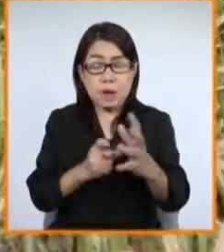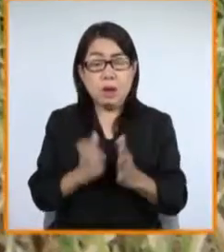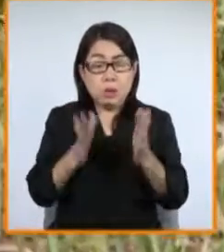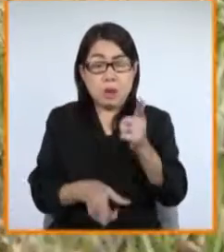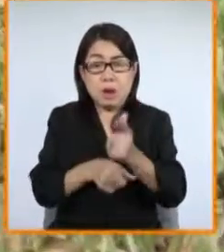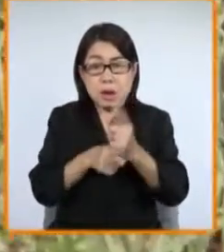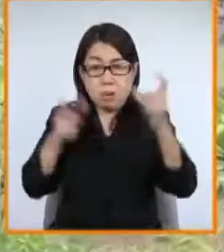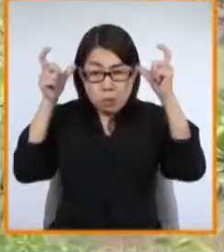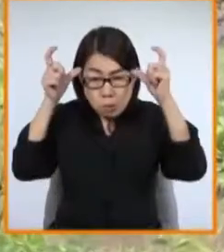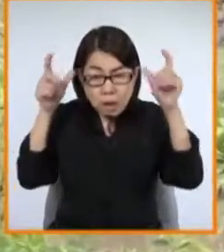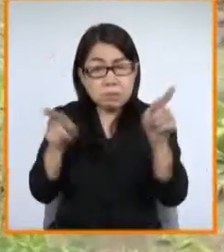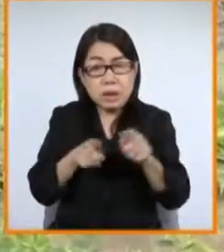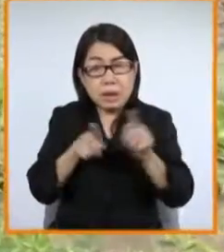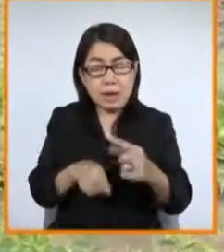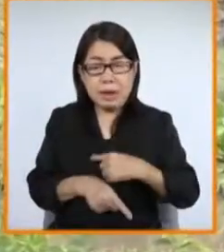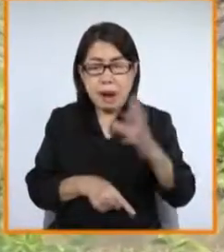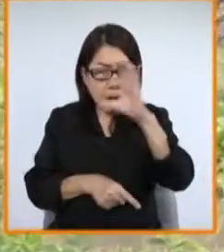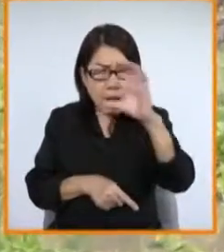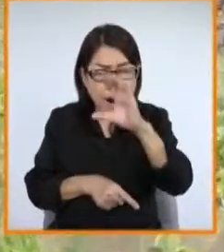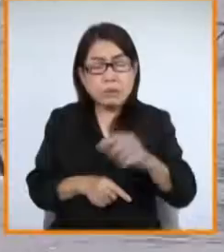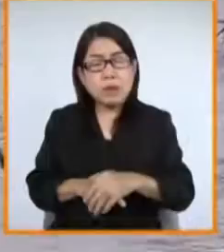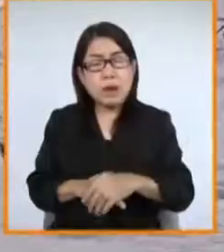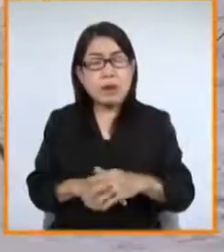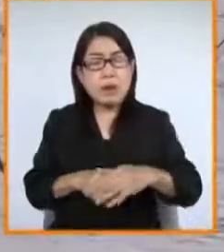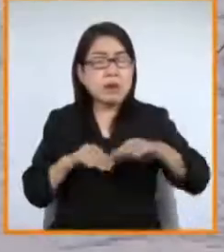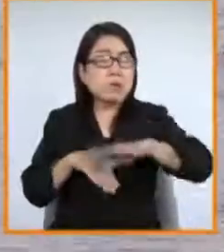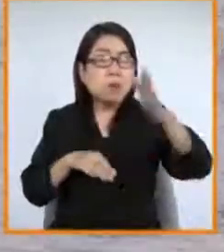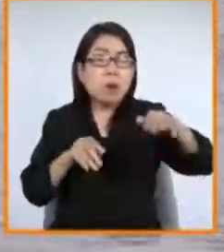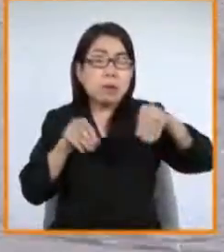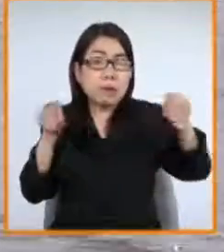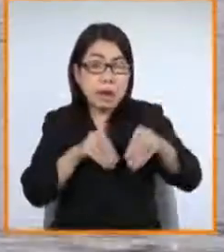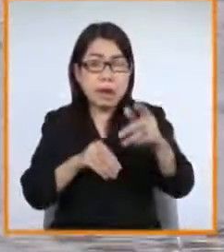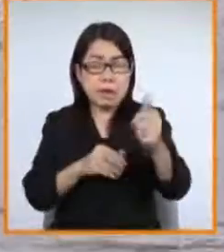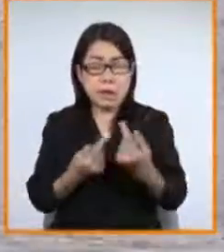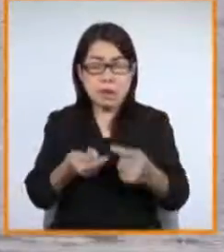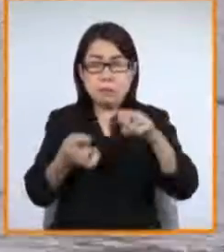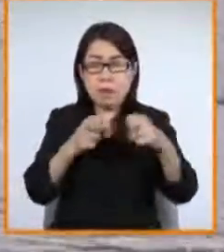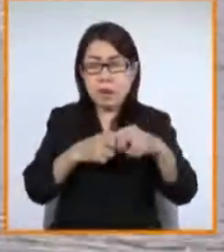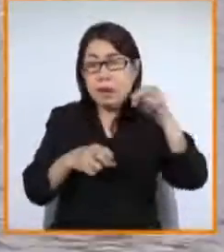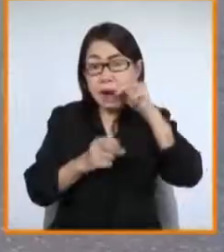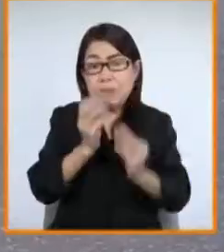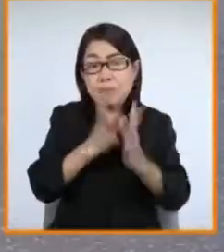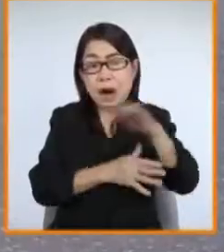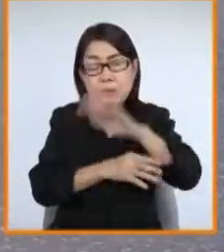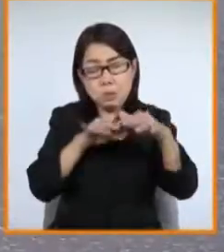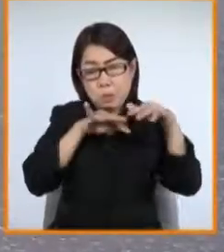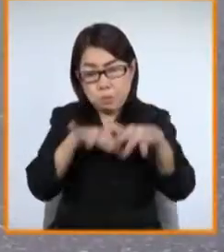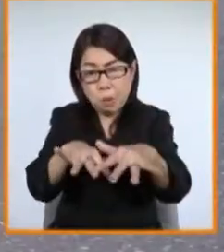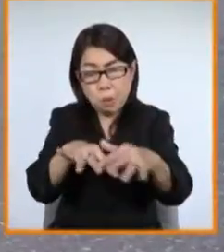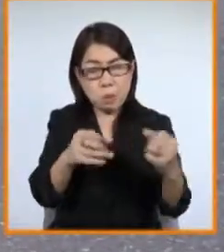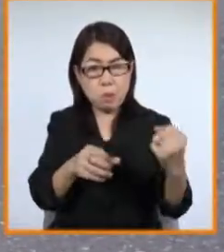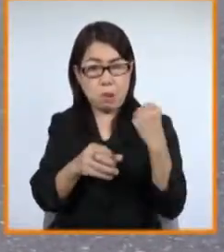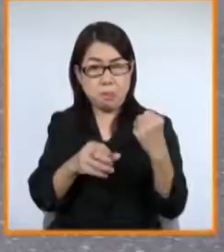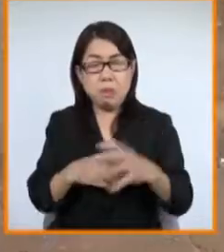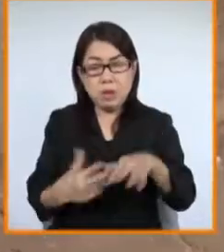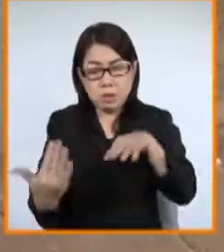ที่ต้องต้อนโคไปกินหญ้าในพื้นที่สูงที่ห่างไกลออกไปความรุนแรงของน้ำป่าที่เชี่ยวกรากยังได้กัดเซาะถนนหนทางจนขาด